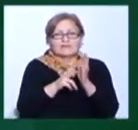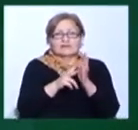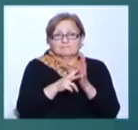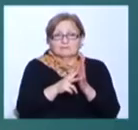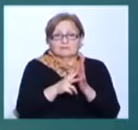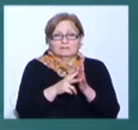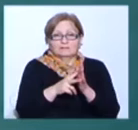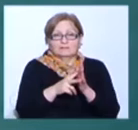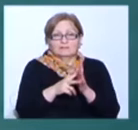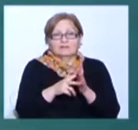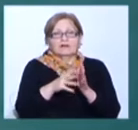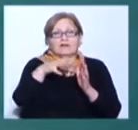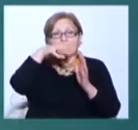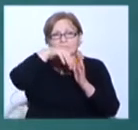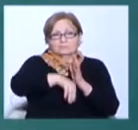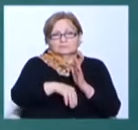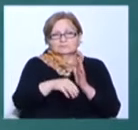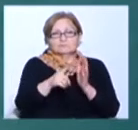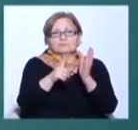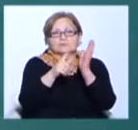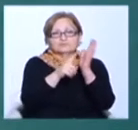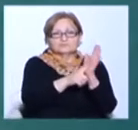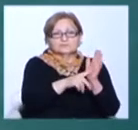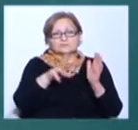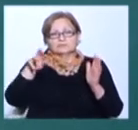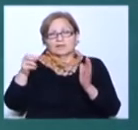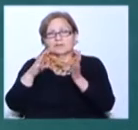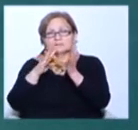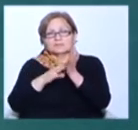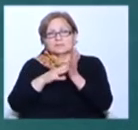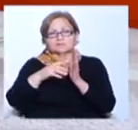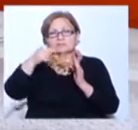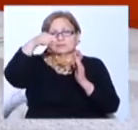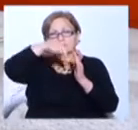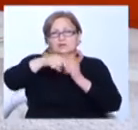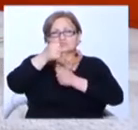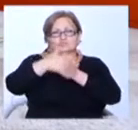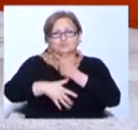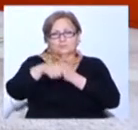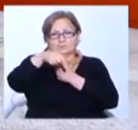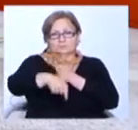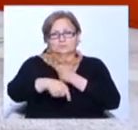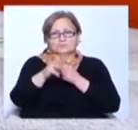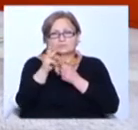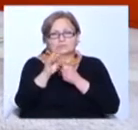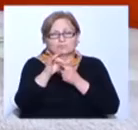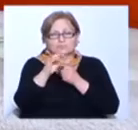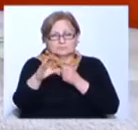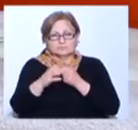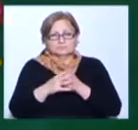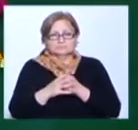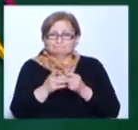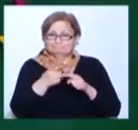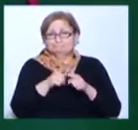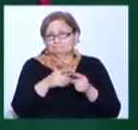8-იანი მოთავსებულია 7-იანსა და 9-იანს შორის. აი ასეთია ჩვენი 8-იანი.